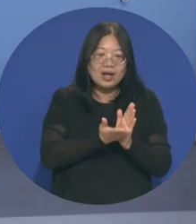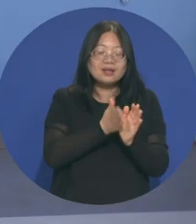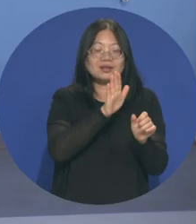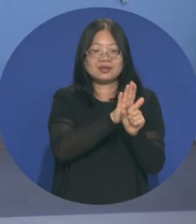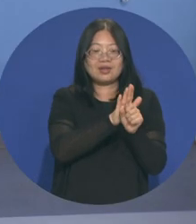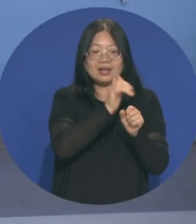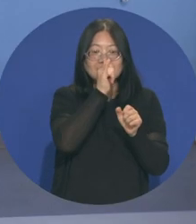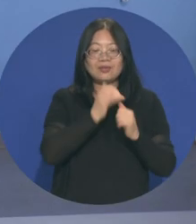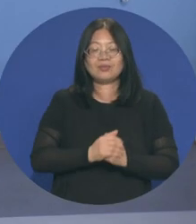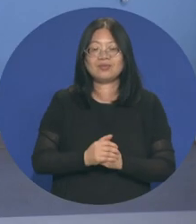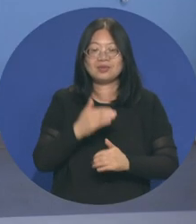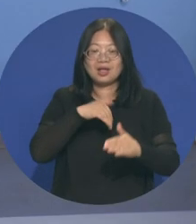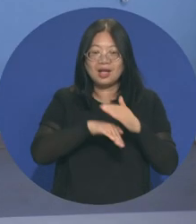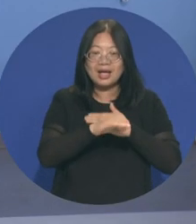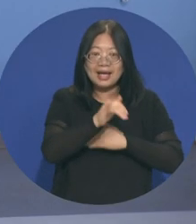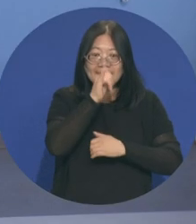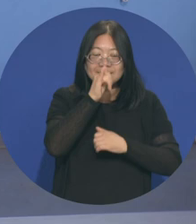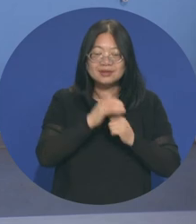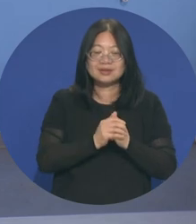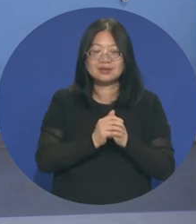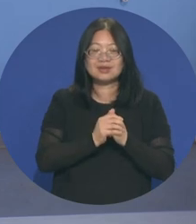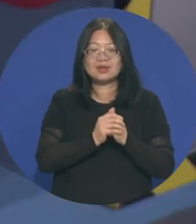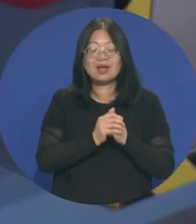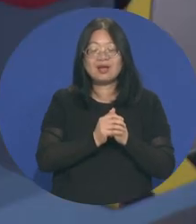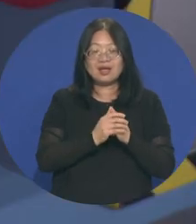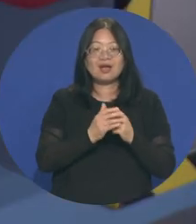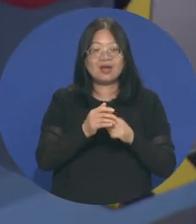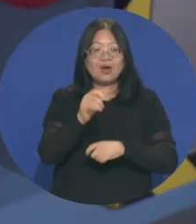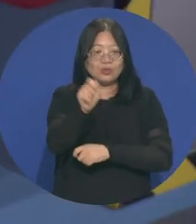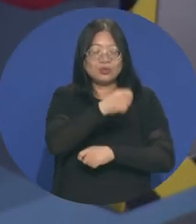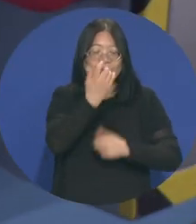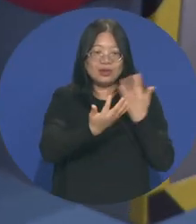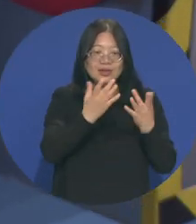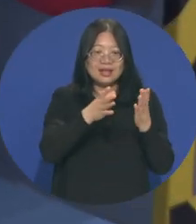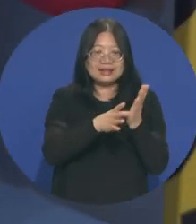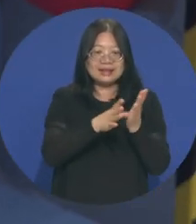검토합니다. 또 지하주차장에 설치된 소방시설의 작동